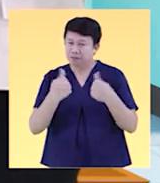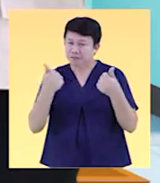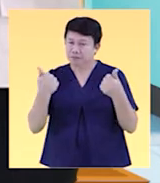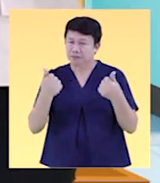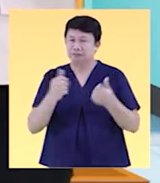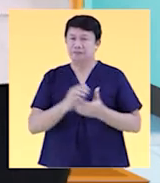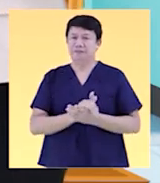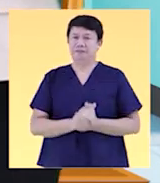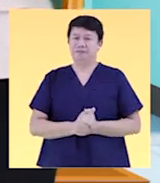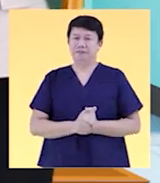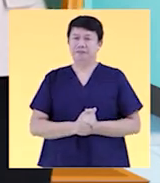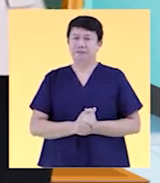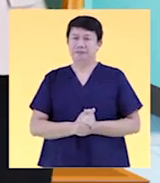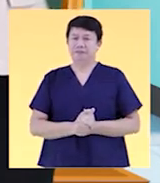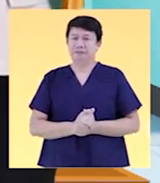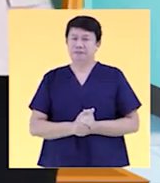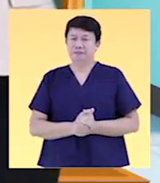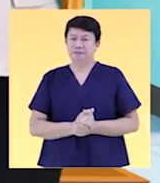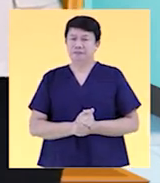solve.